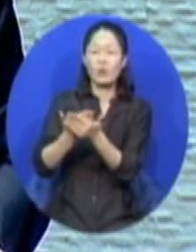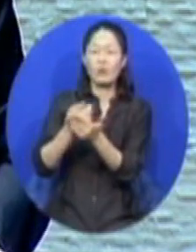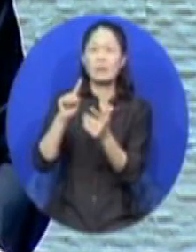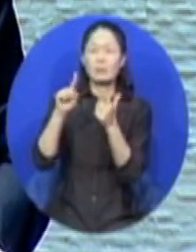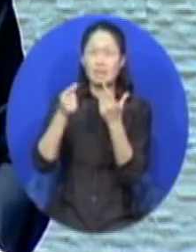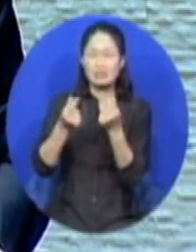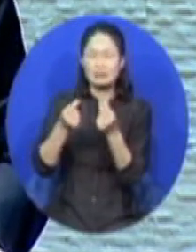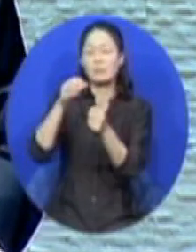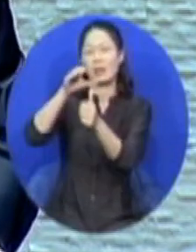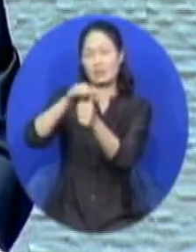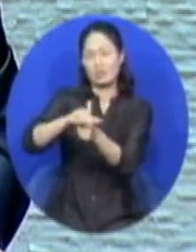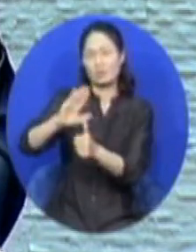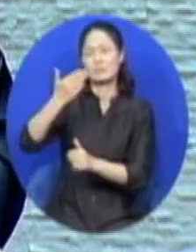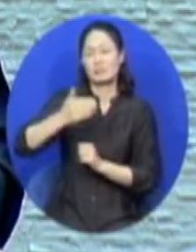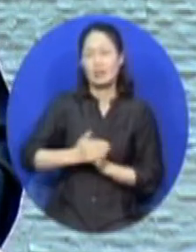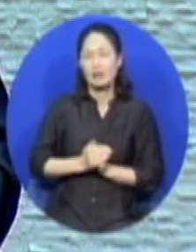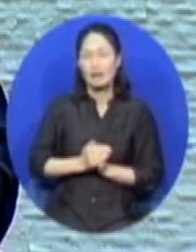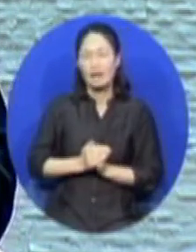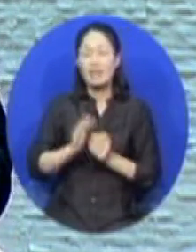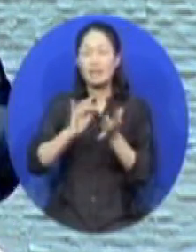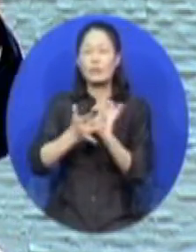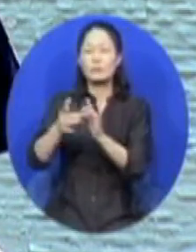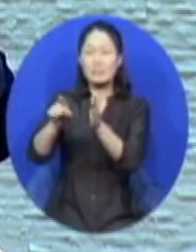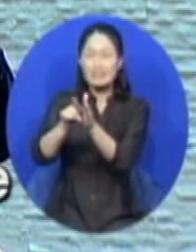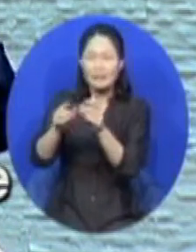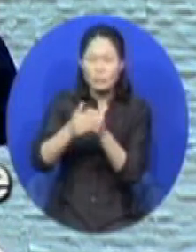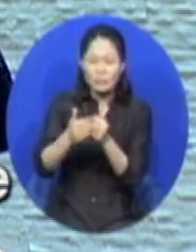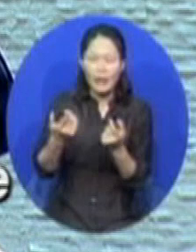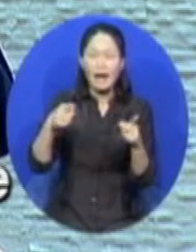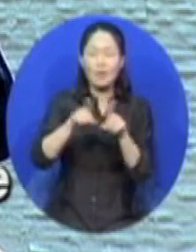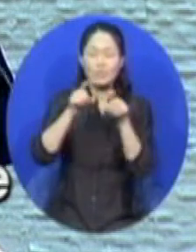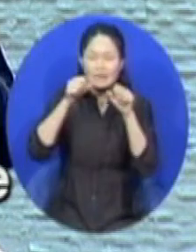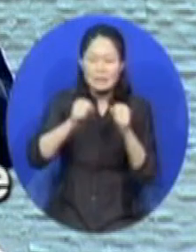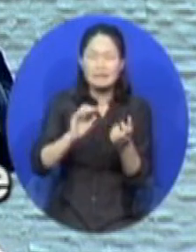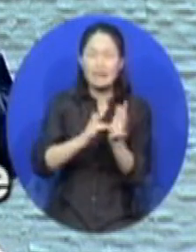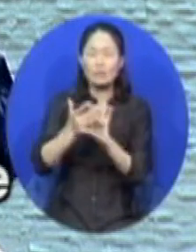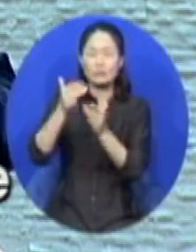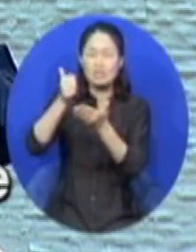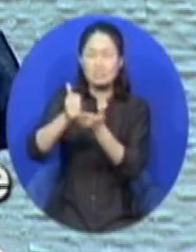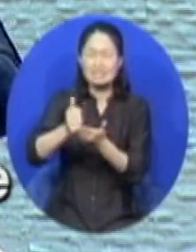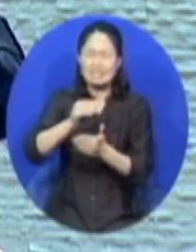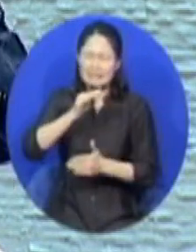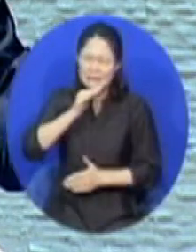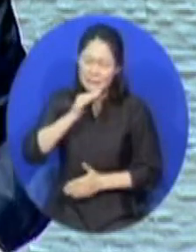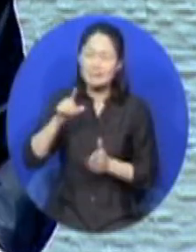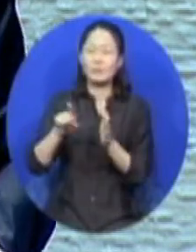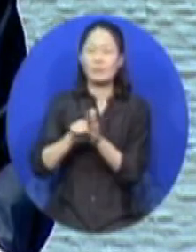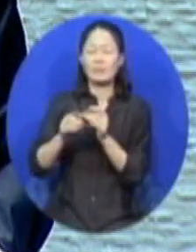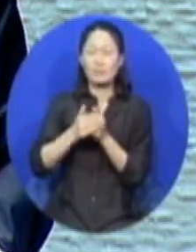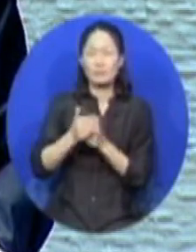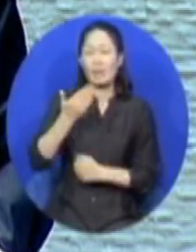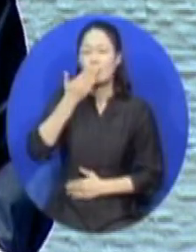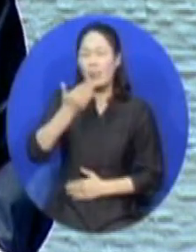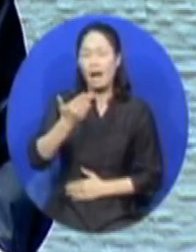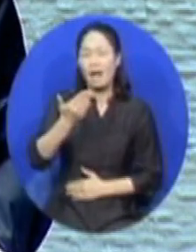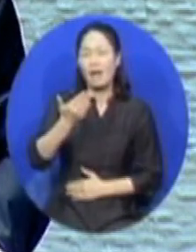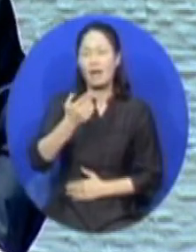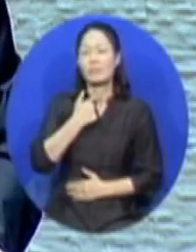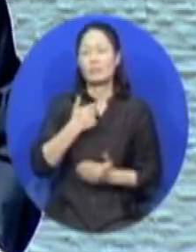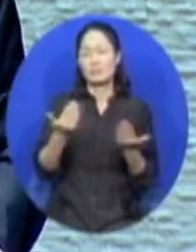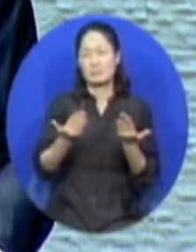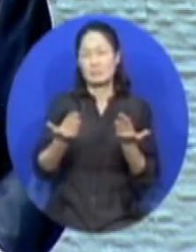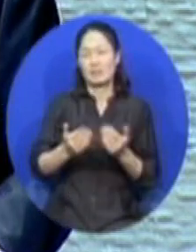된다는 거에요 예수님을 믿으니까 함께 계시는 예수님을 진짜 믿으니까 그렇게 할 수 있었던 거예요